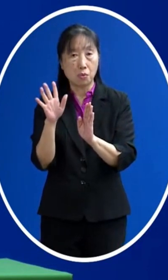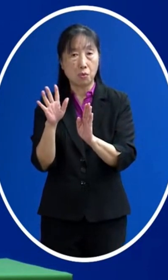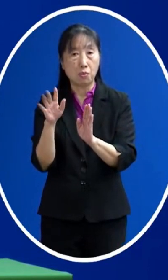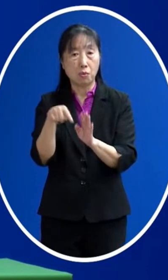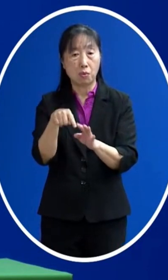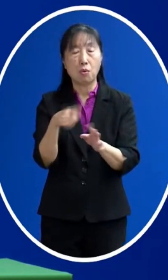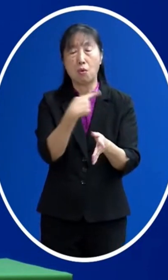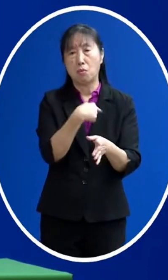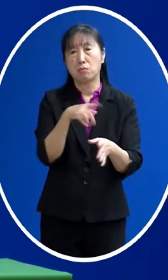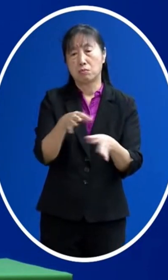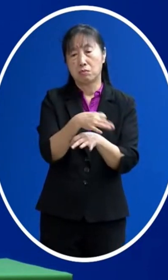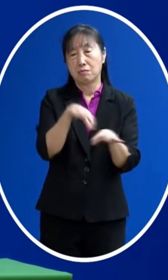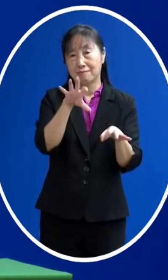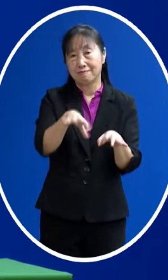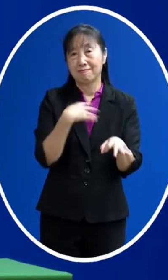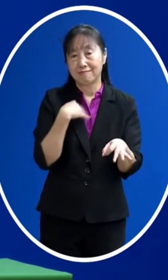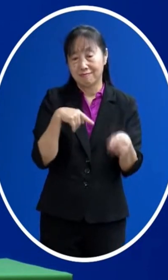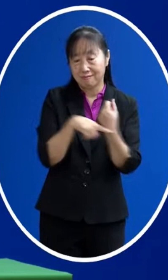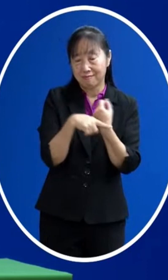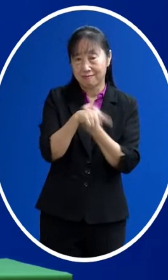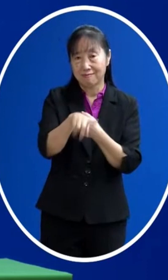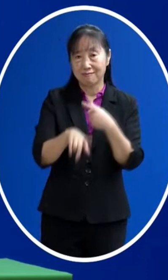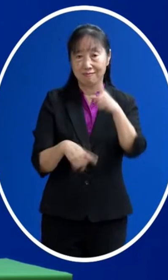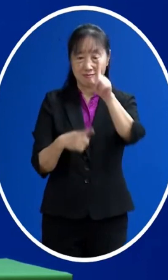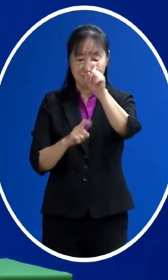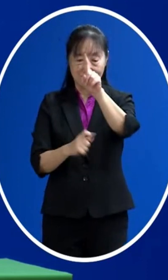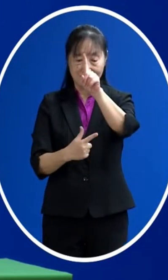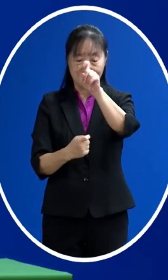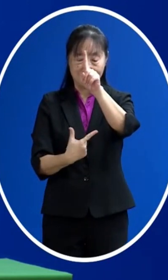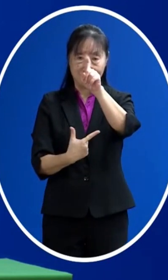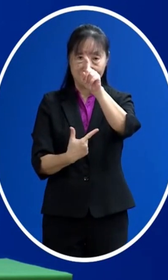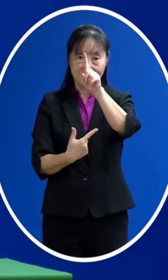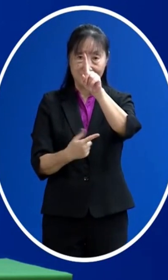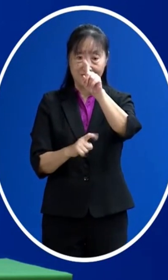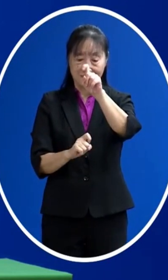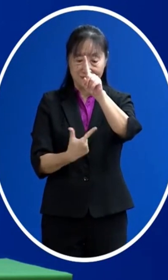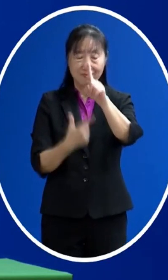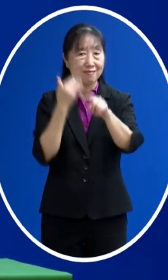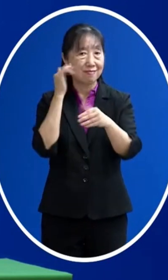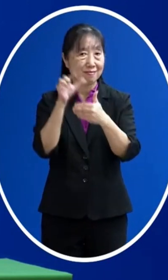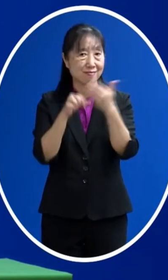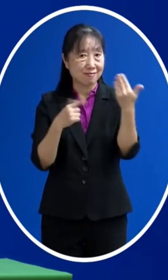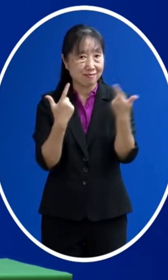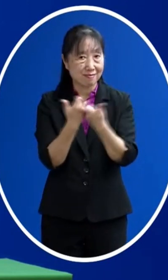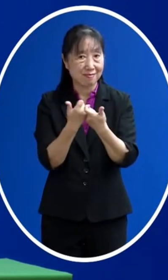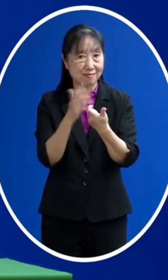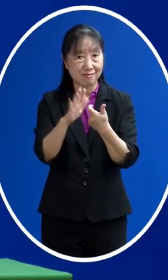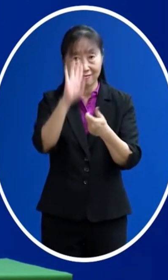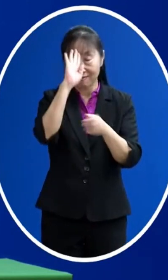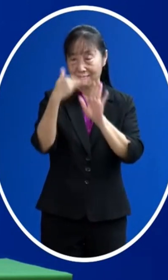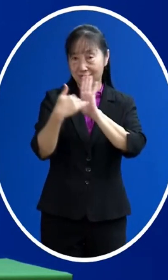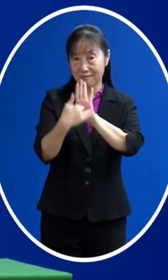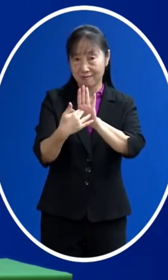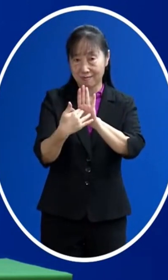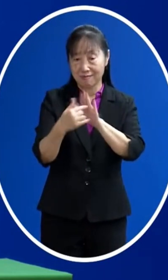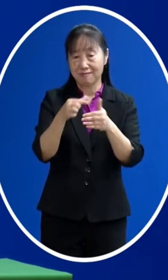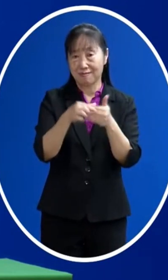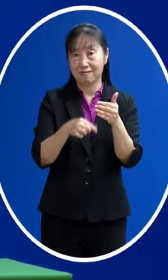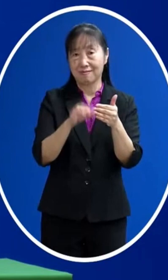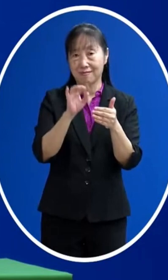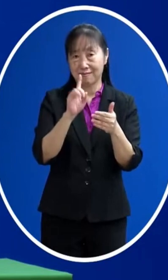中心也在研议规划，从11月16号开始，如果符合以上的防疫规范